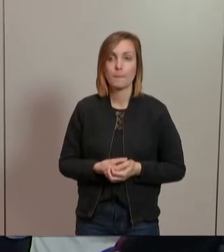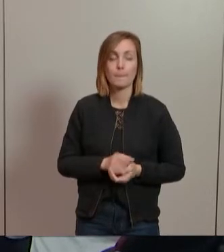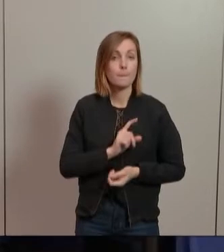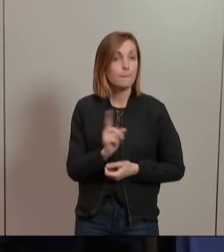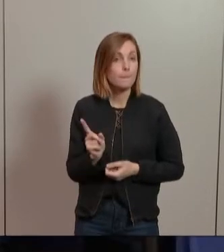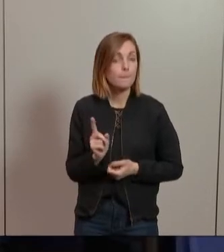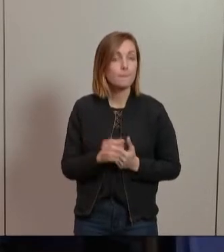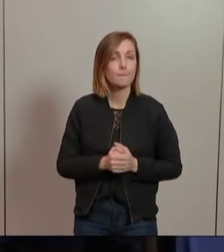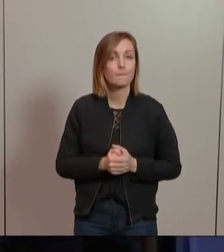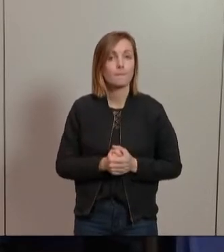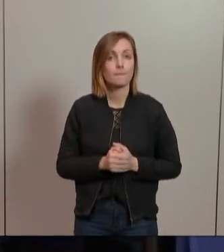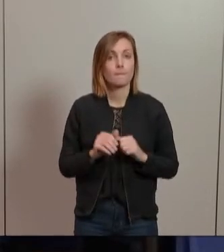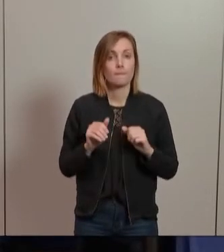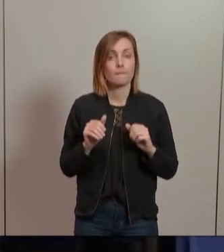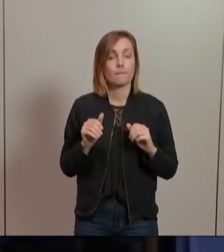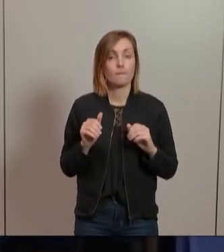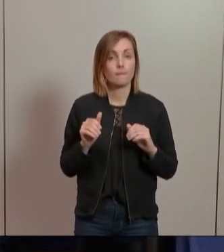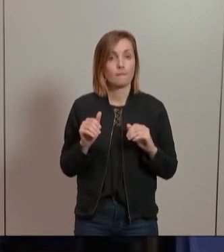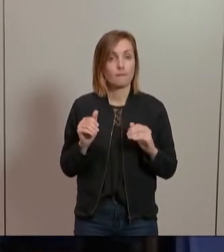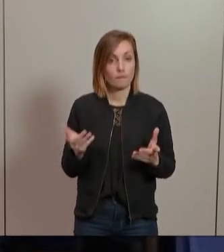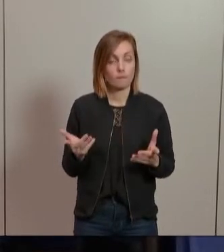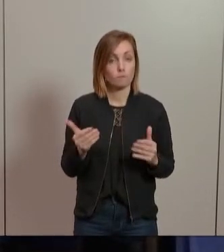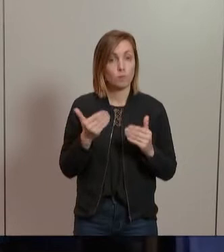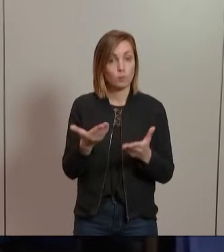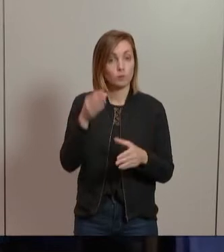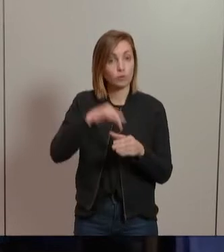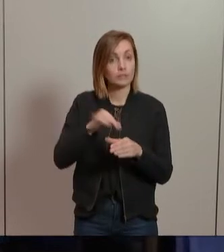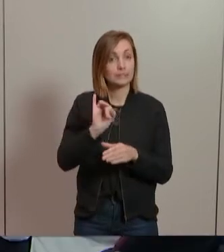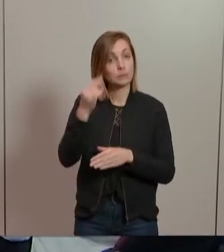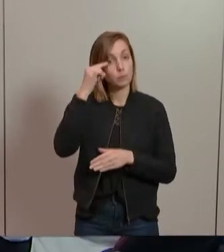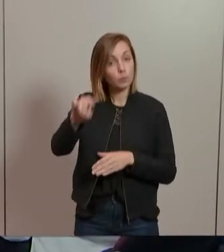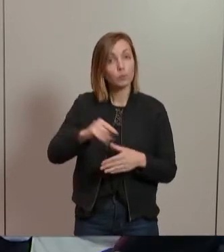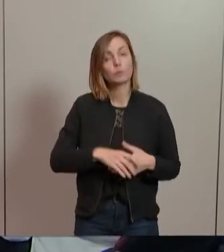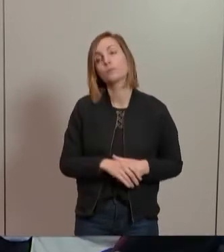Non ? Alors je vais proposer le vote. Qui est pour ?